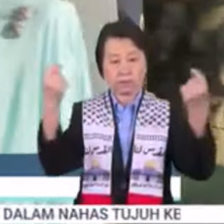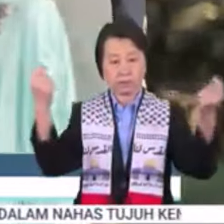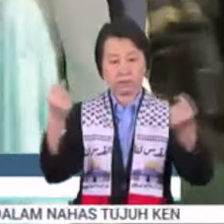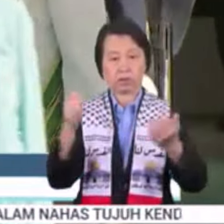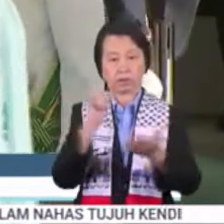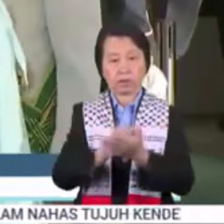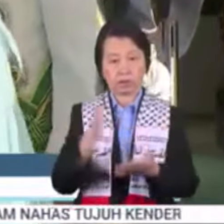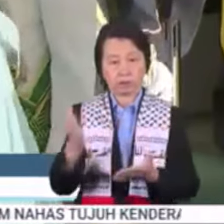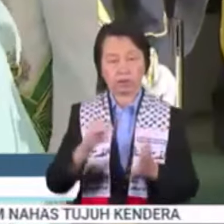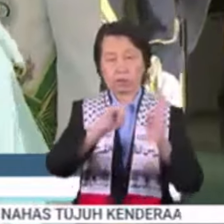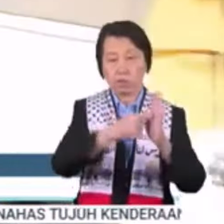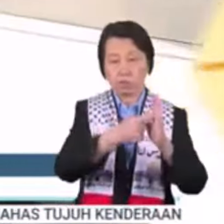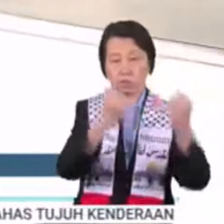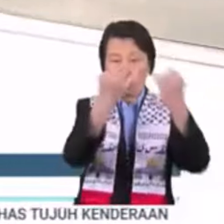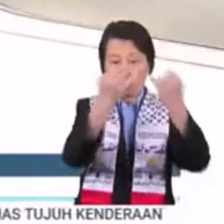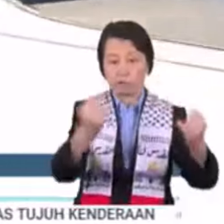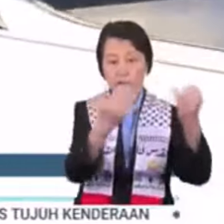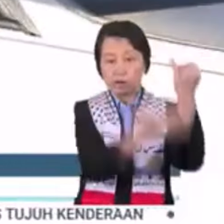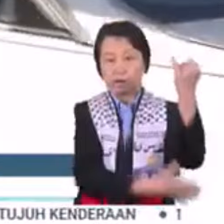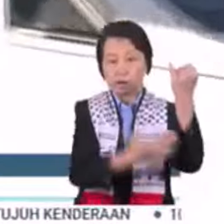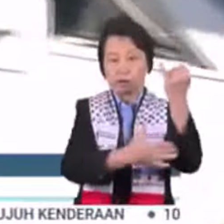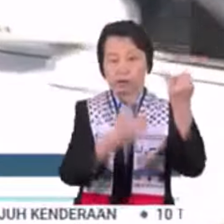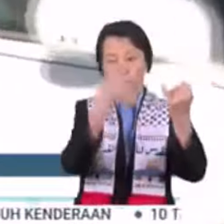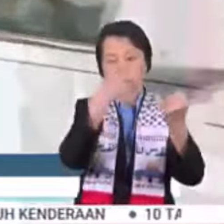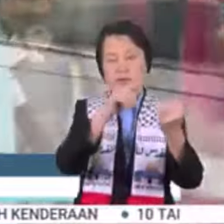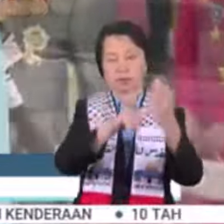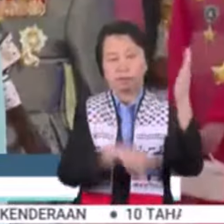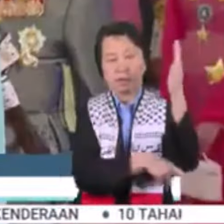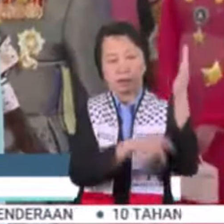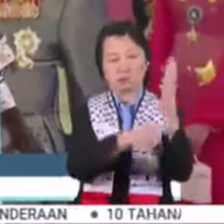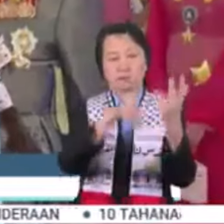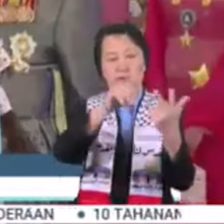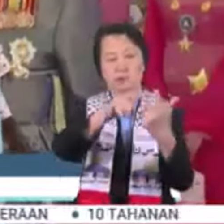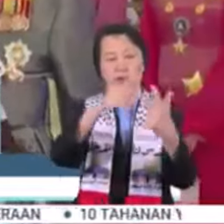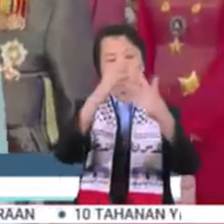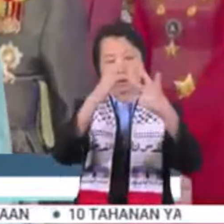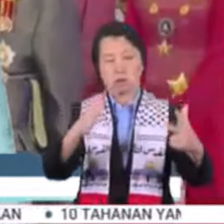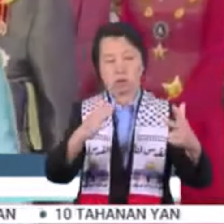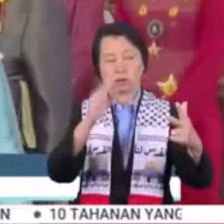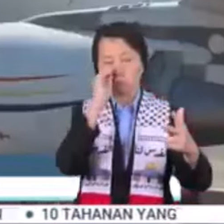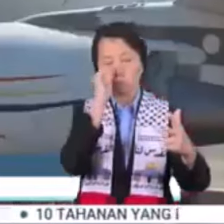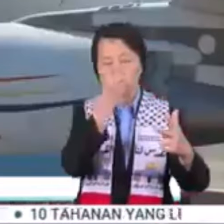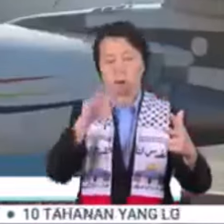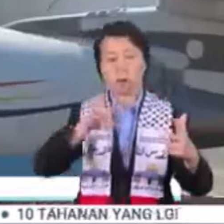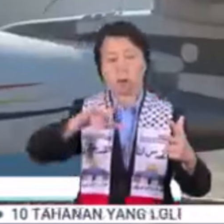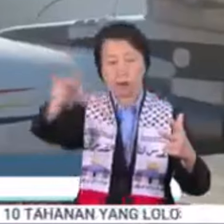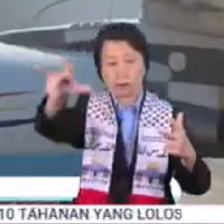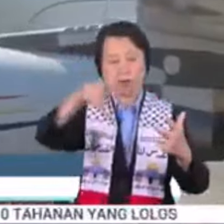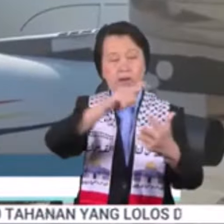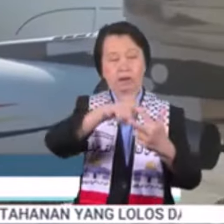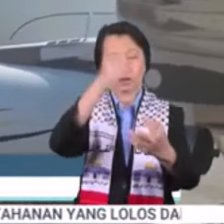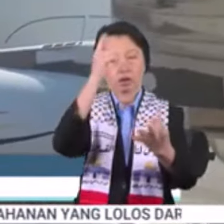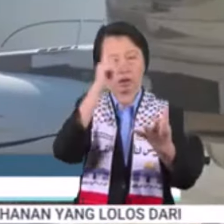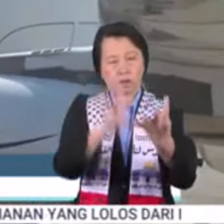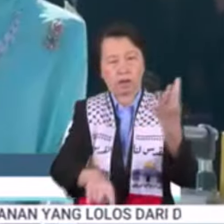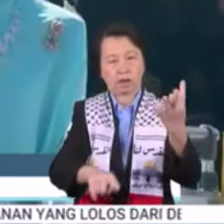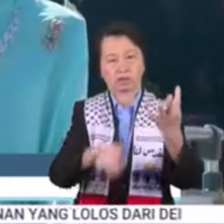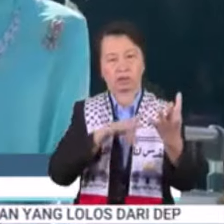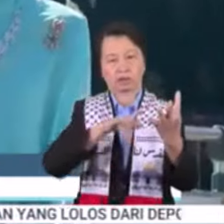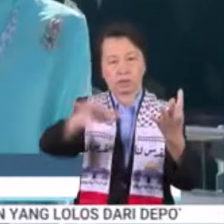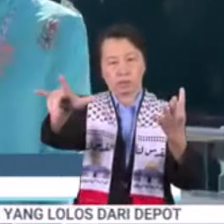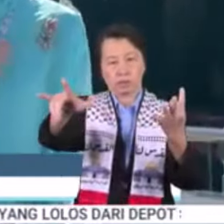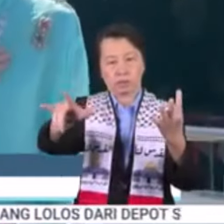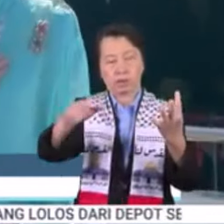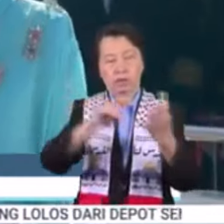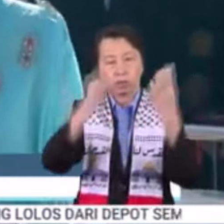berlangsung. Bermula di Istana Negara, Parlimen, Kompleks Bunga Raya KLIA dan berakhir di Pangkalan Udara